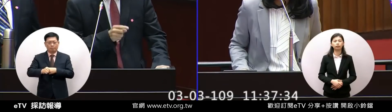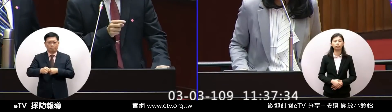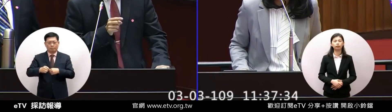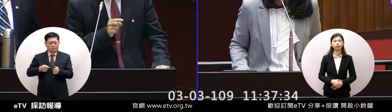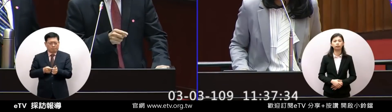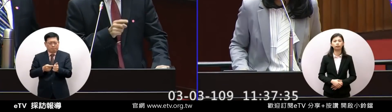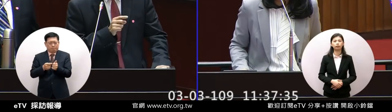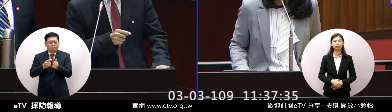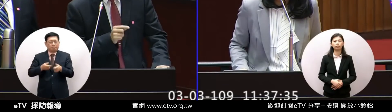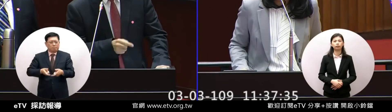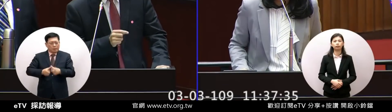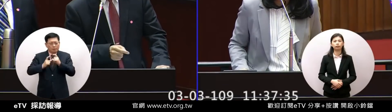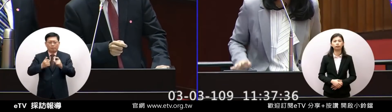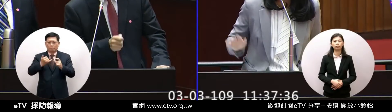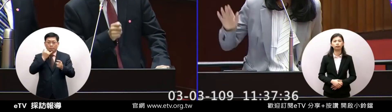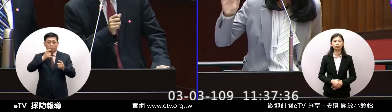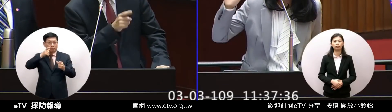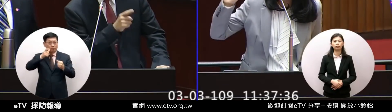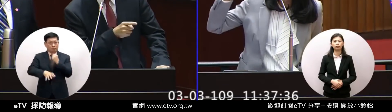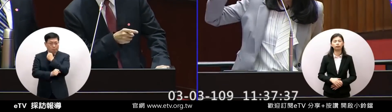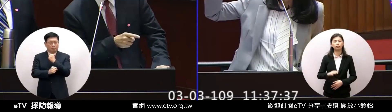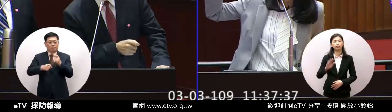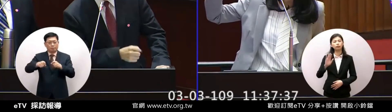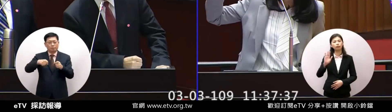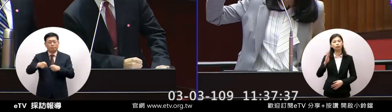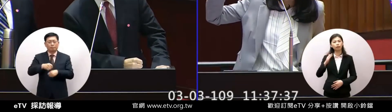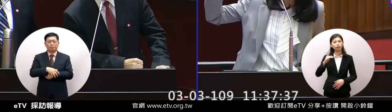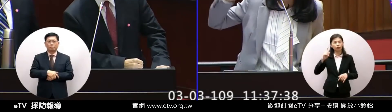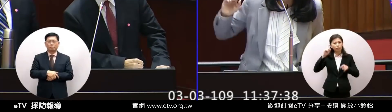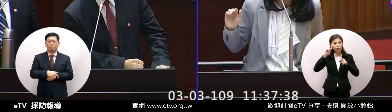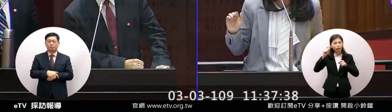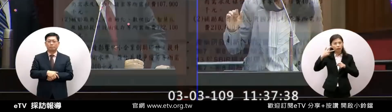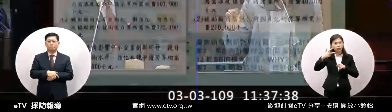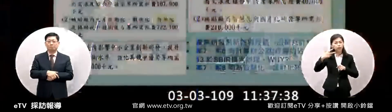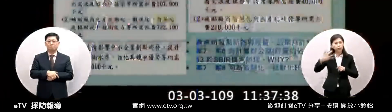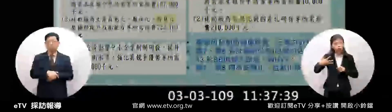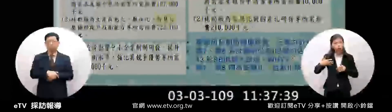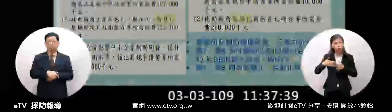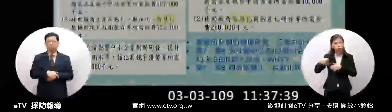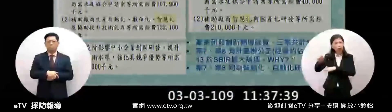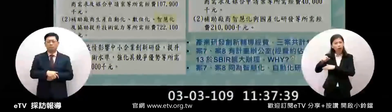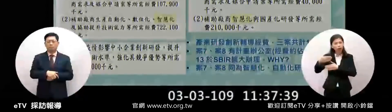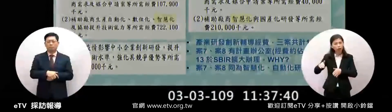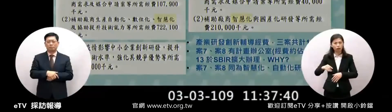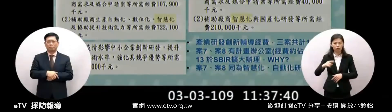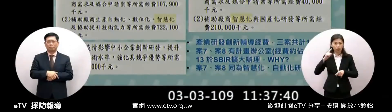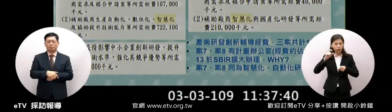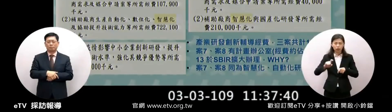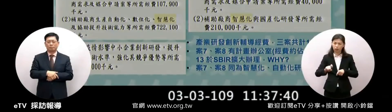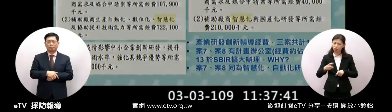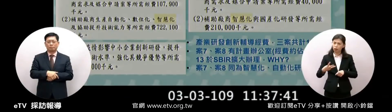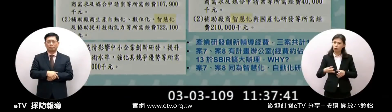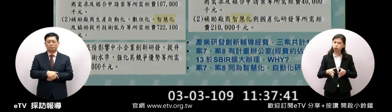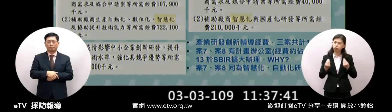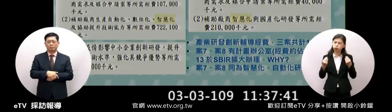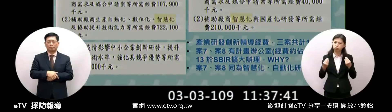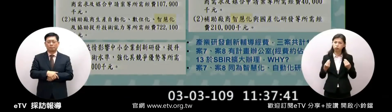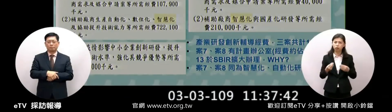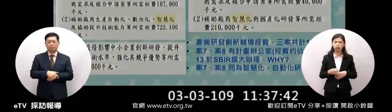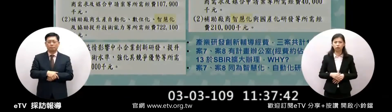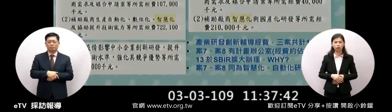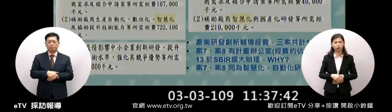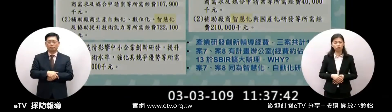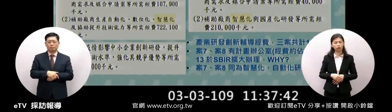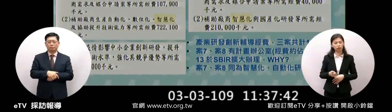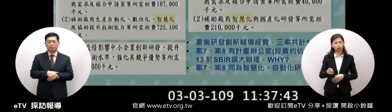动这一个所谓固本计划。 是，但是为什么按七按八需要计划办公室，但是按十三不用？因为这两个加起来可能